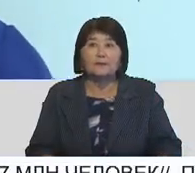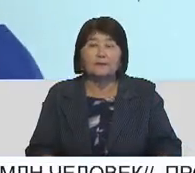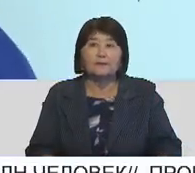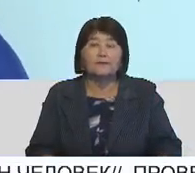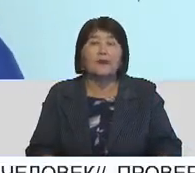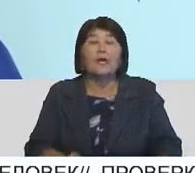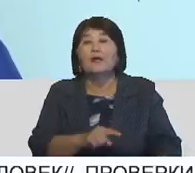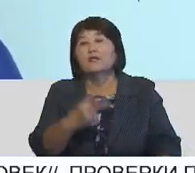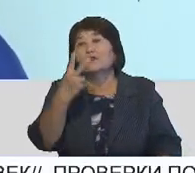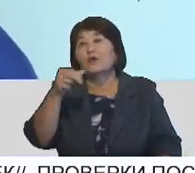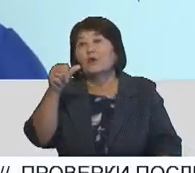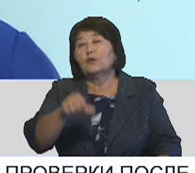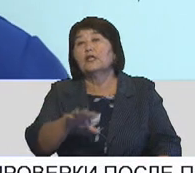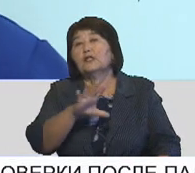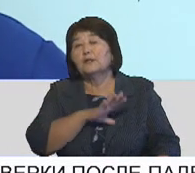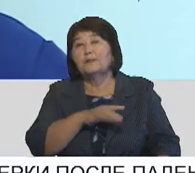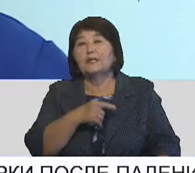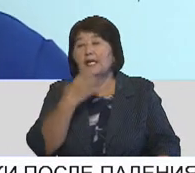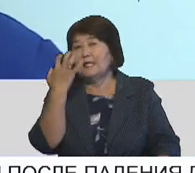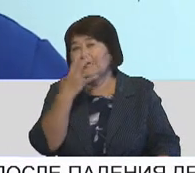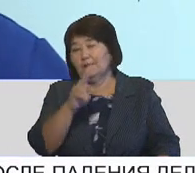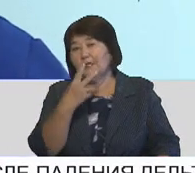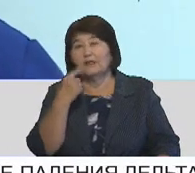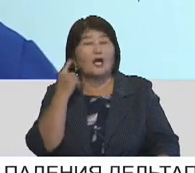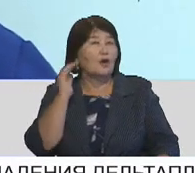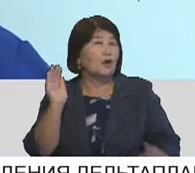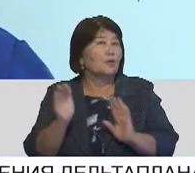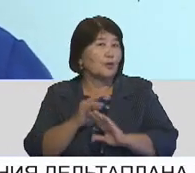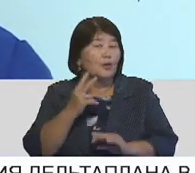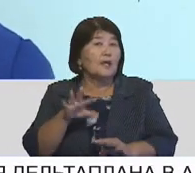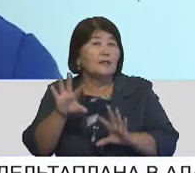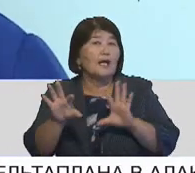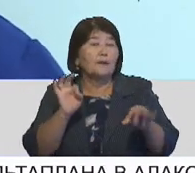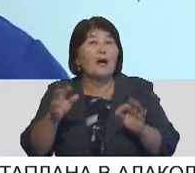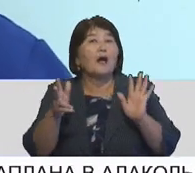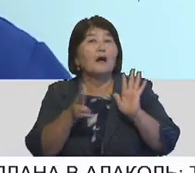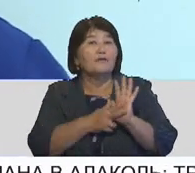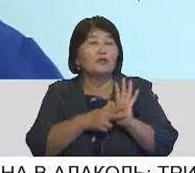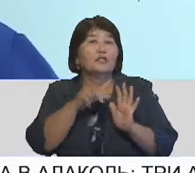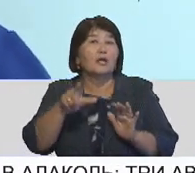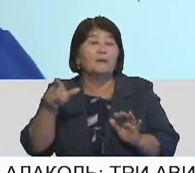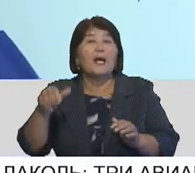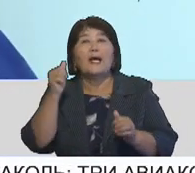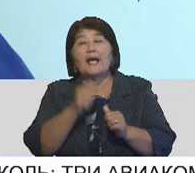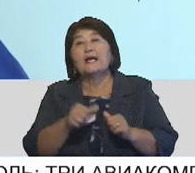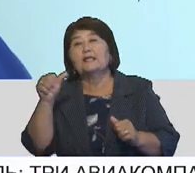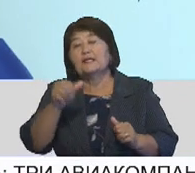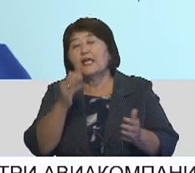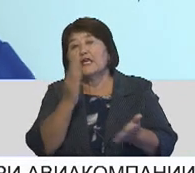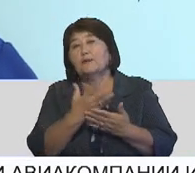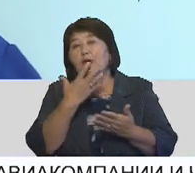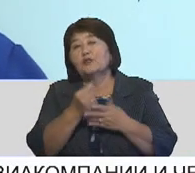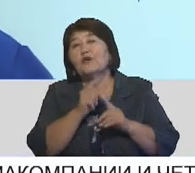В течение двух недель прошли слепые прослушивания. Три наставника отобрали по 8 конкурсантов. Каждая неделя имела